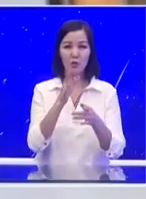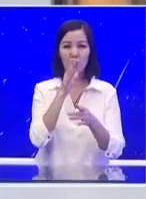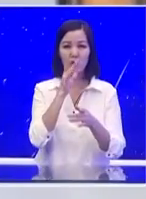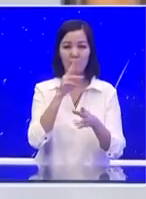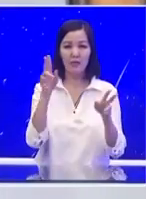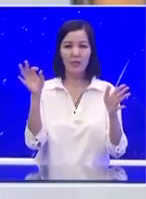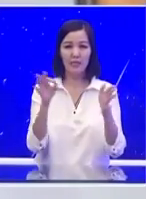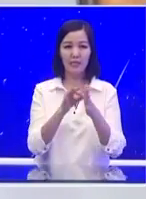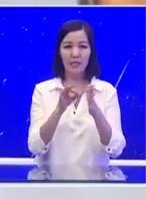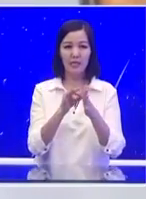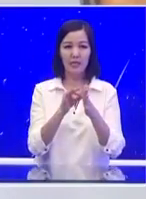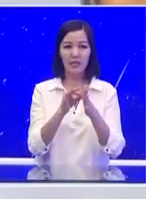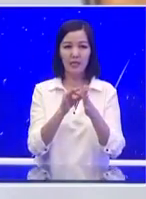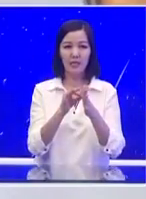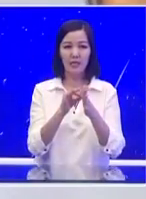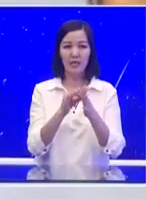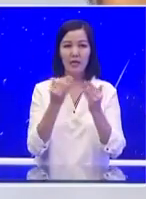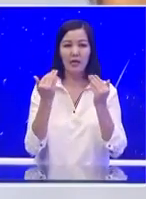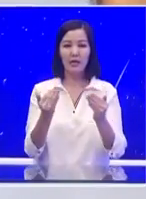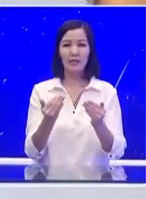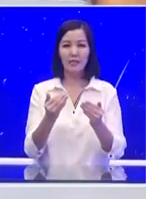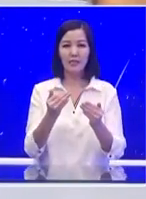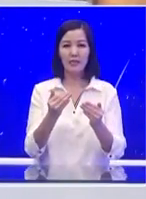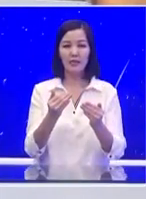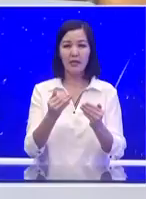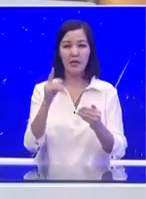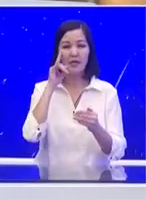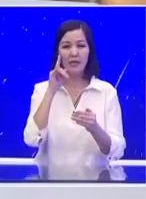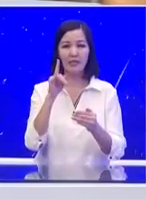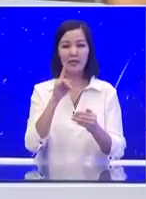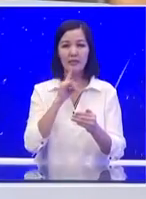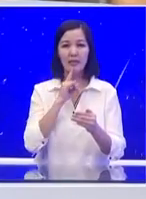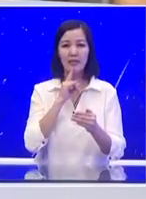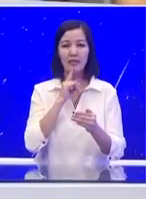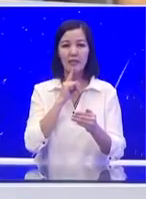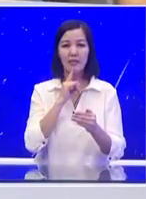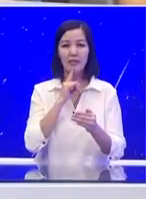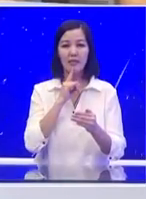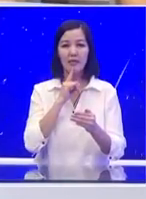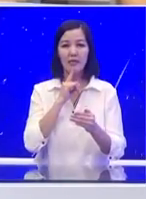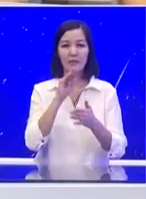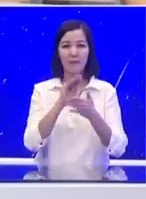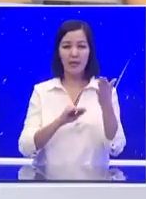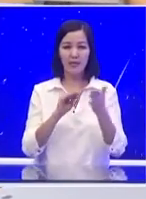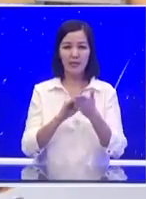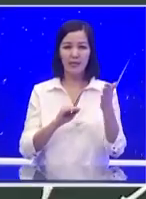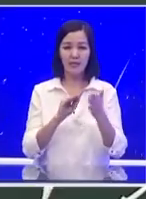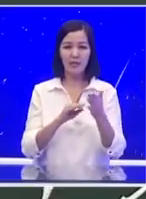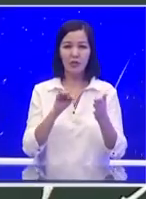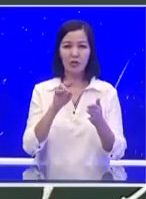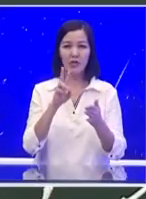Сабағымыздың мақсаты публицистикалық стильдің тілдік ерекшеліктерін ажыратып, сол арқылы мәтіндердің жанрын